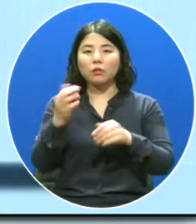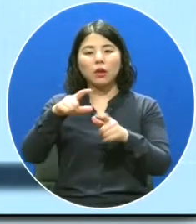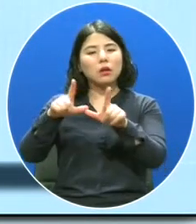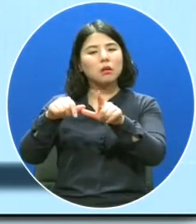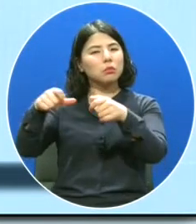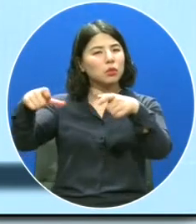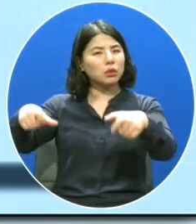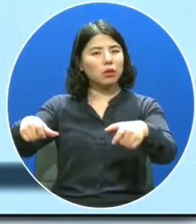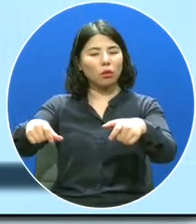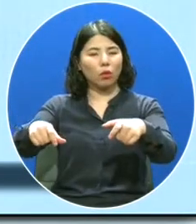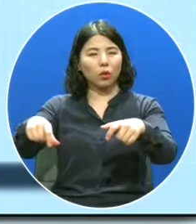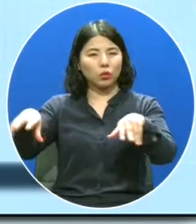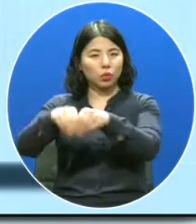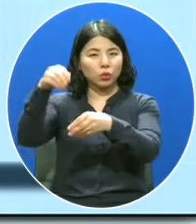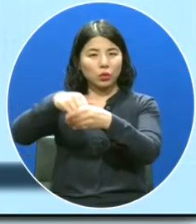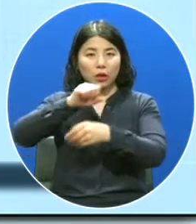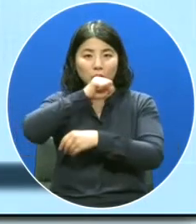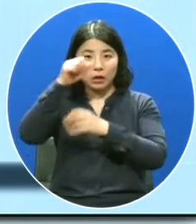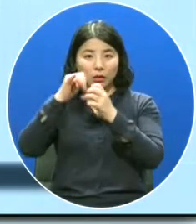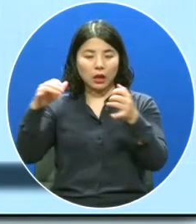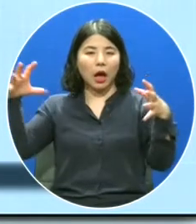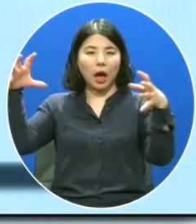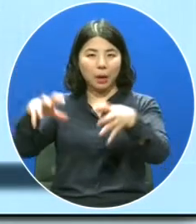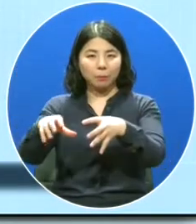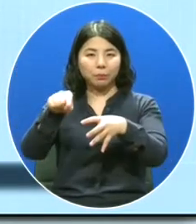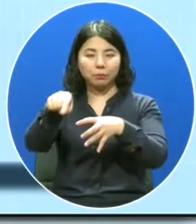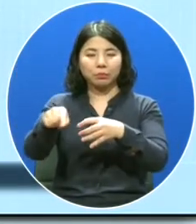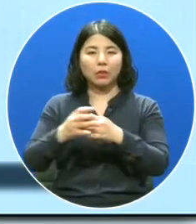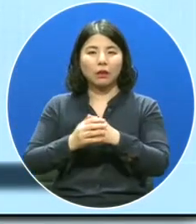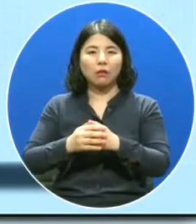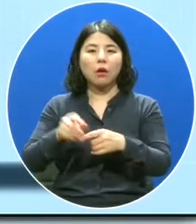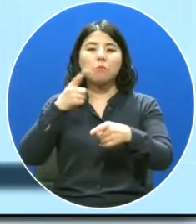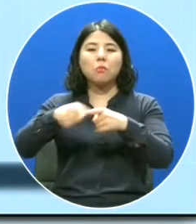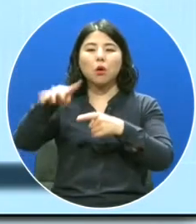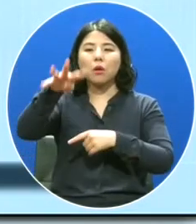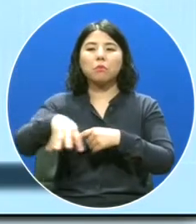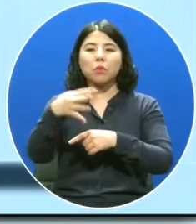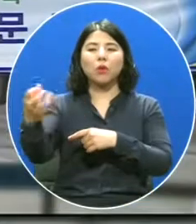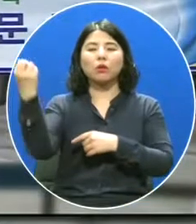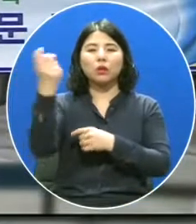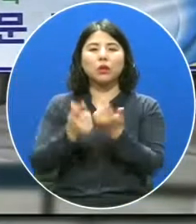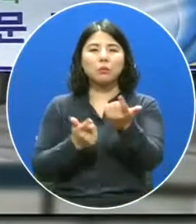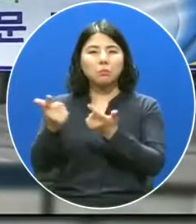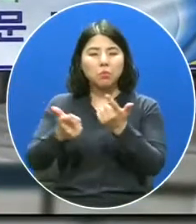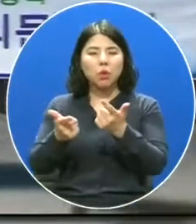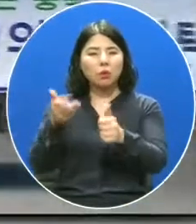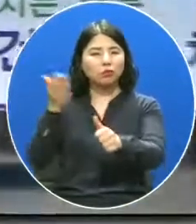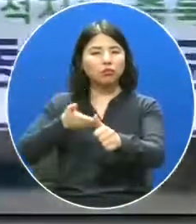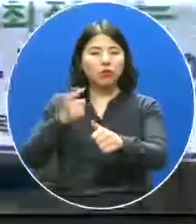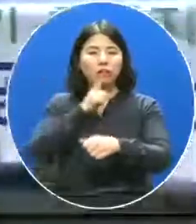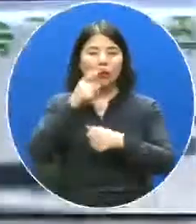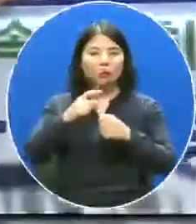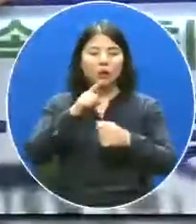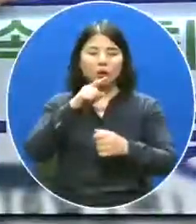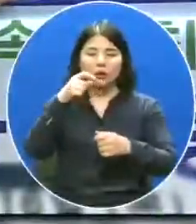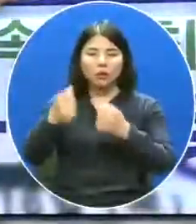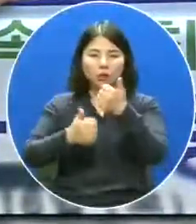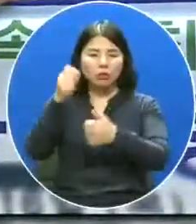일부 지역에서 총선 당선자들까지 대거 나서 평가 지표 재조정 요구 등 과열 조짐을